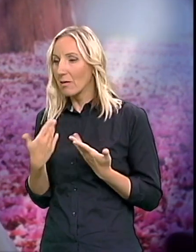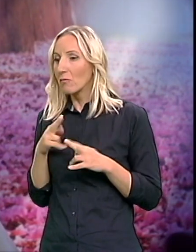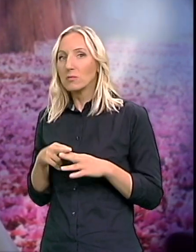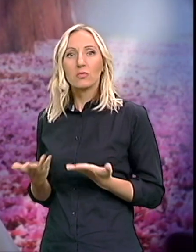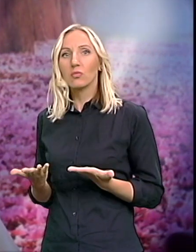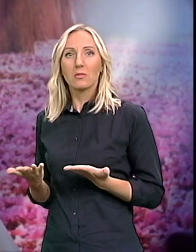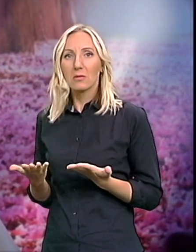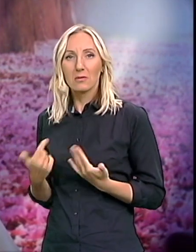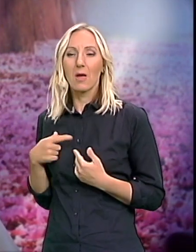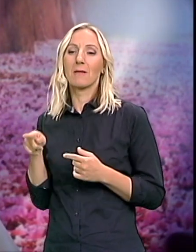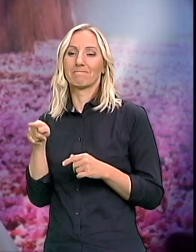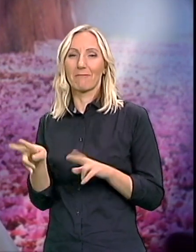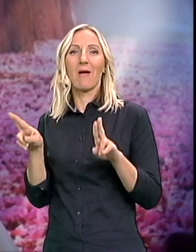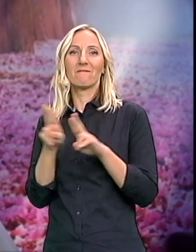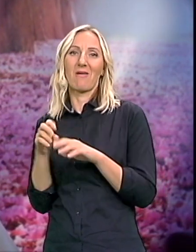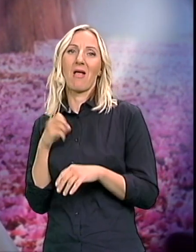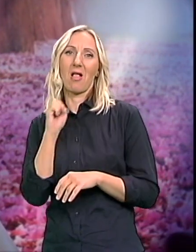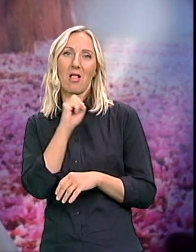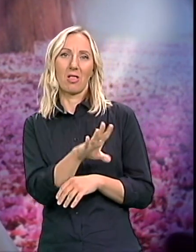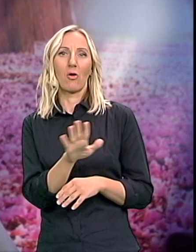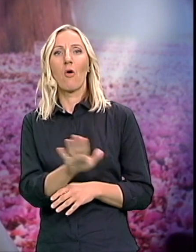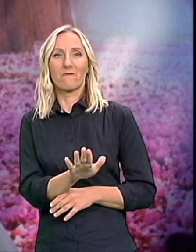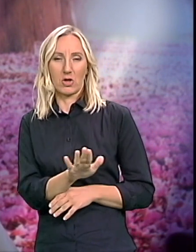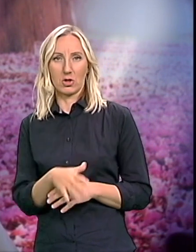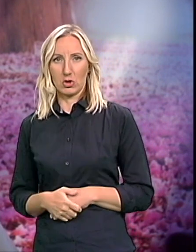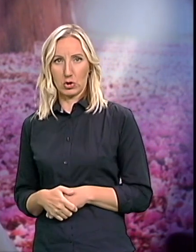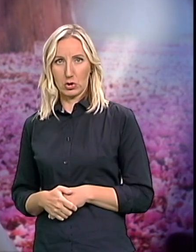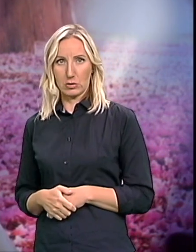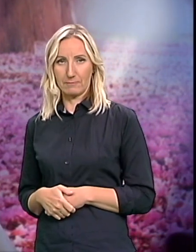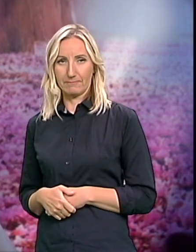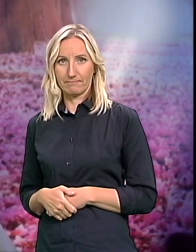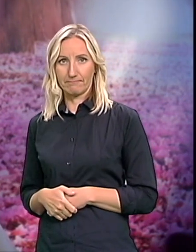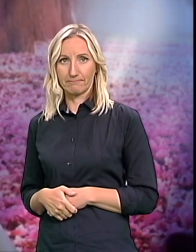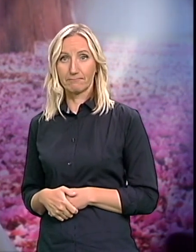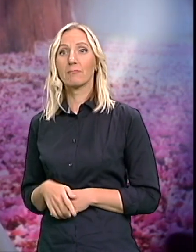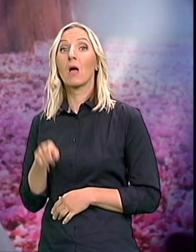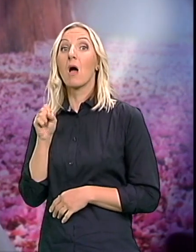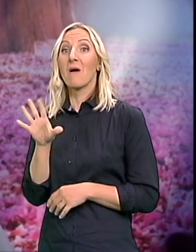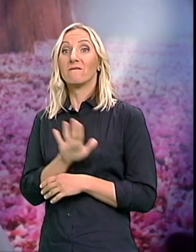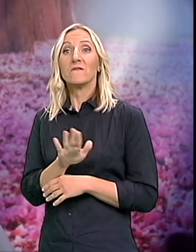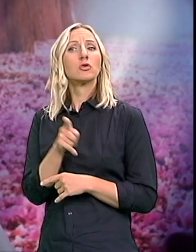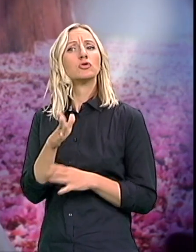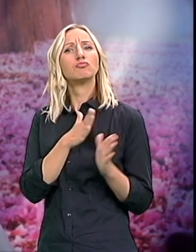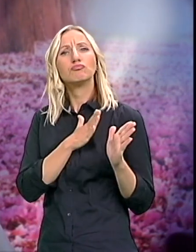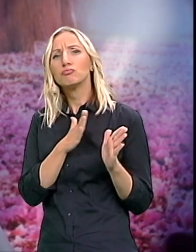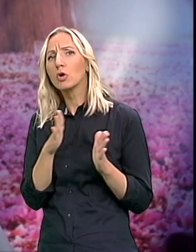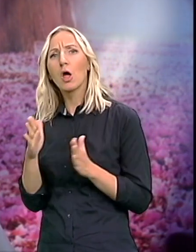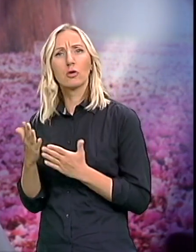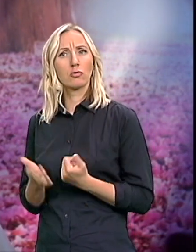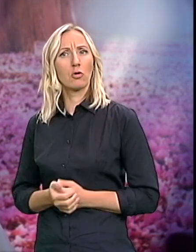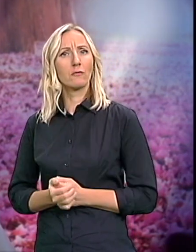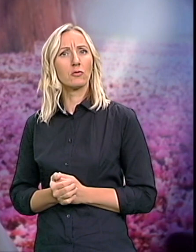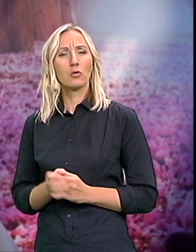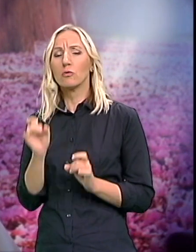ostalo Nego da ga damo u vrtić On je šuredovan vrtić Pošto se još ništa nije znalo